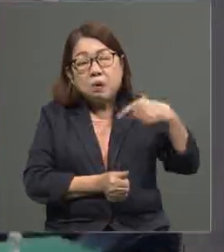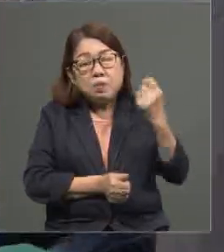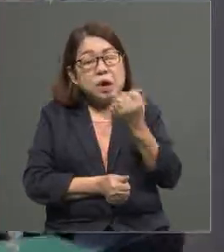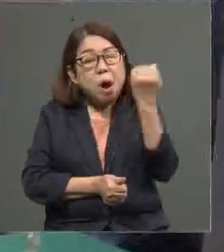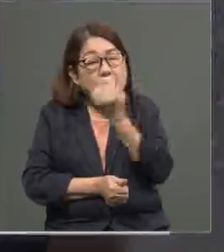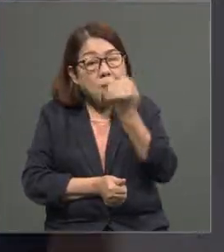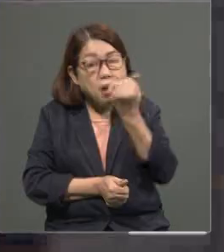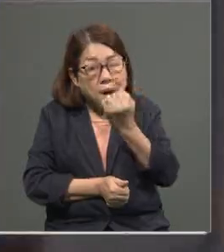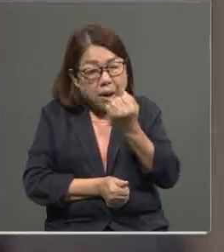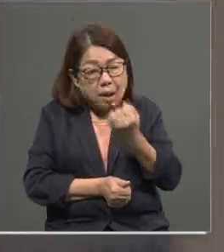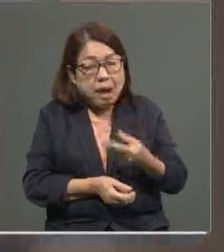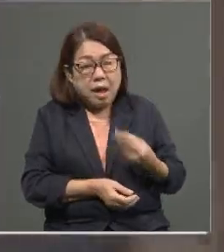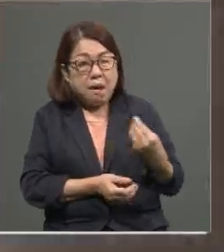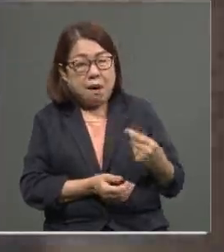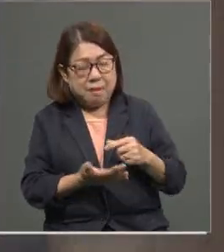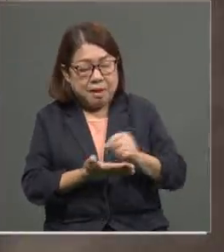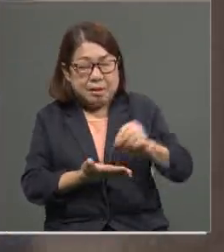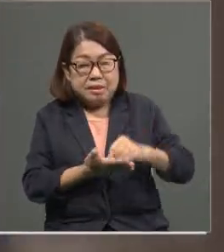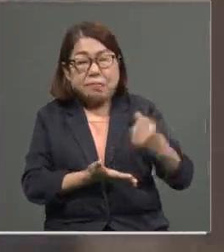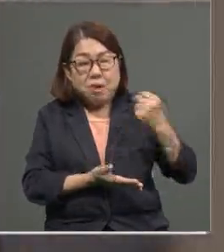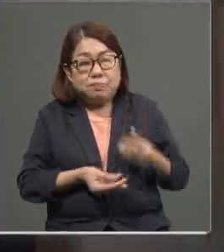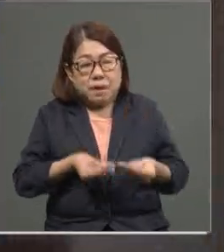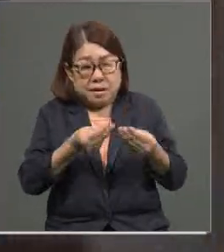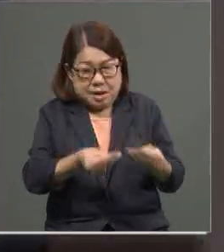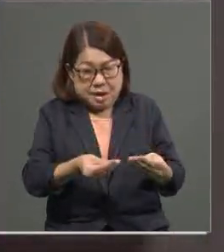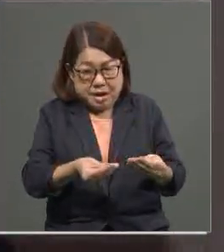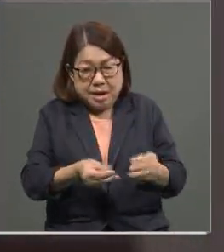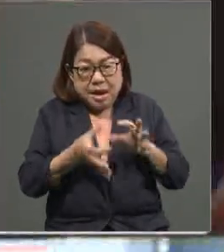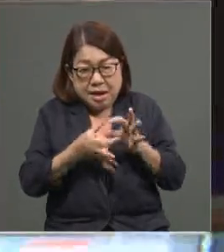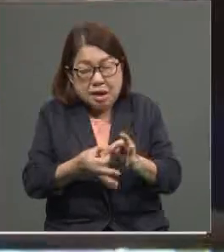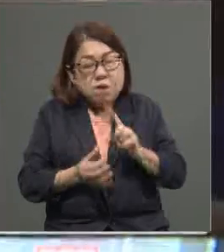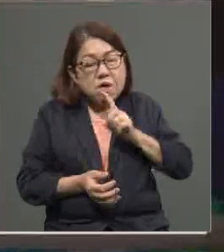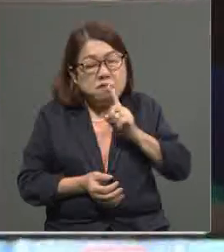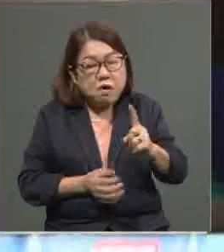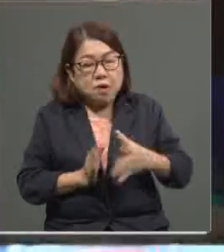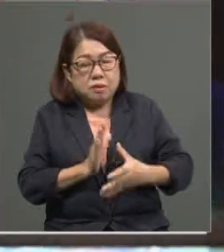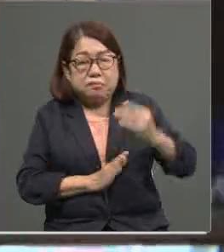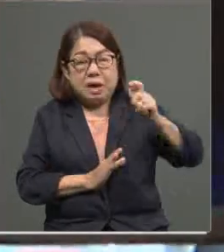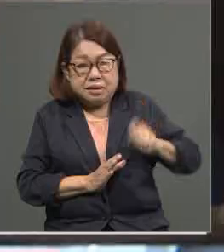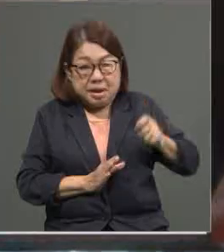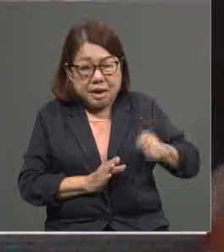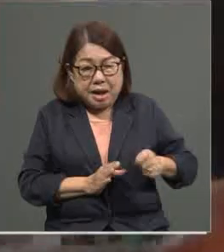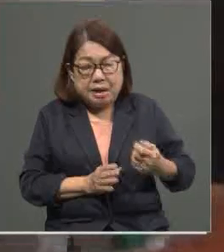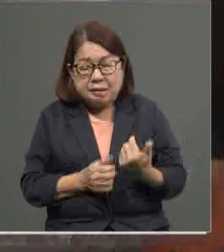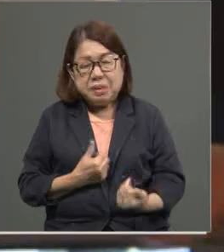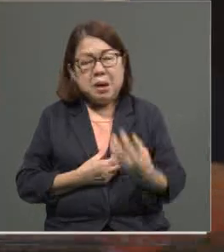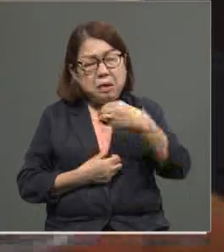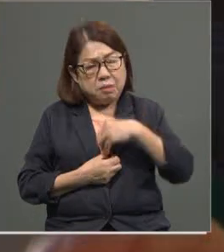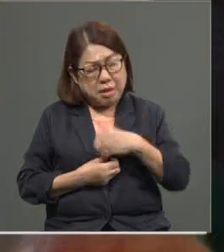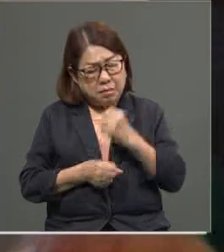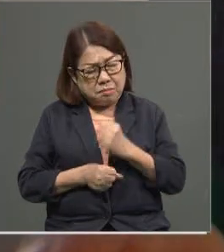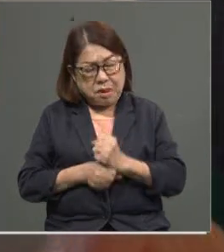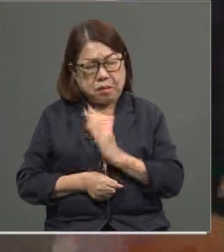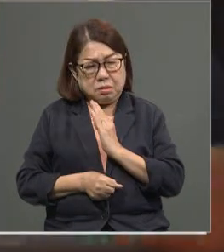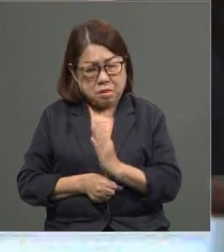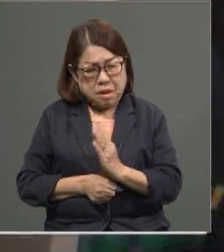รให้มายื่นข้อกล่าวหาทนายตั้มเรื่องทำผิดจรรยาบรรณทนายครับขอให้คณะกรรมการบรรยาทของสภาทนายความพิจารณา